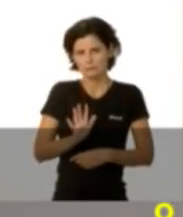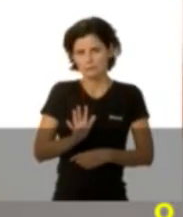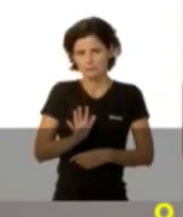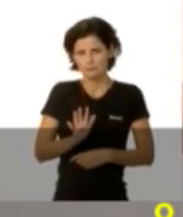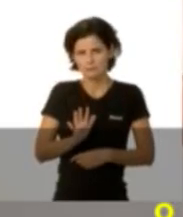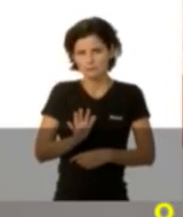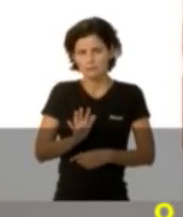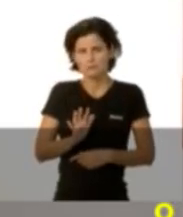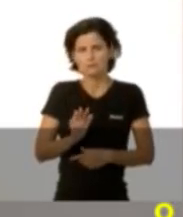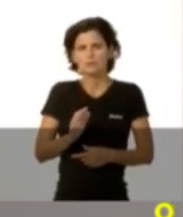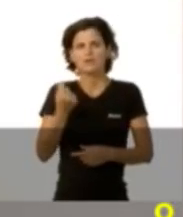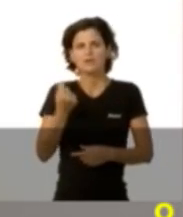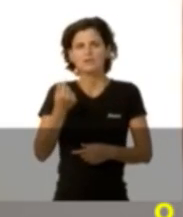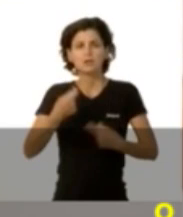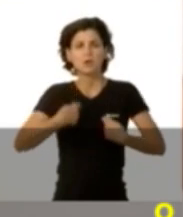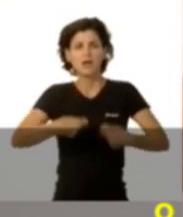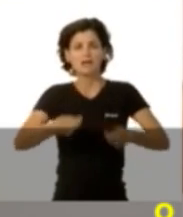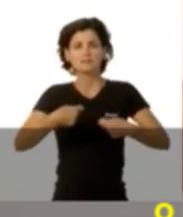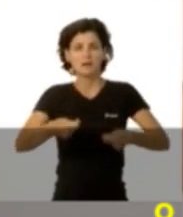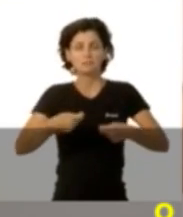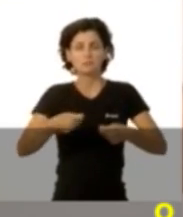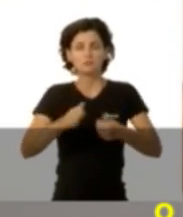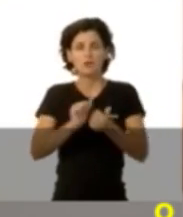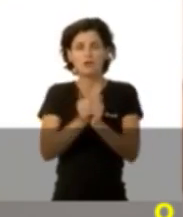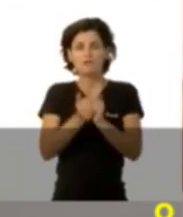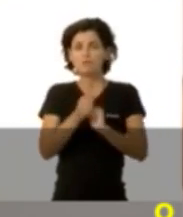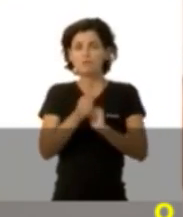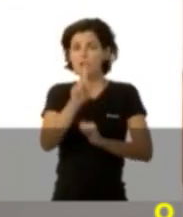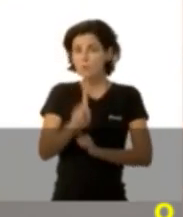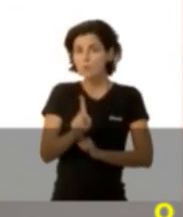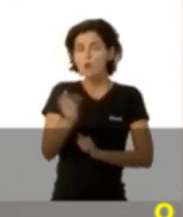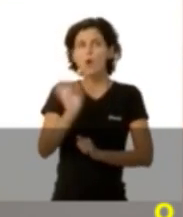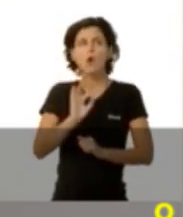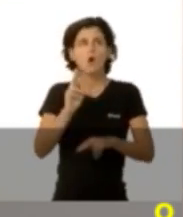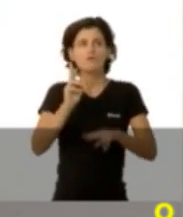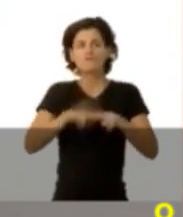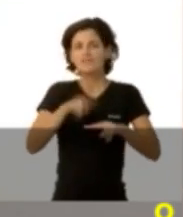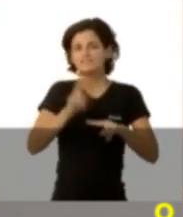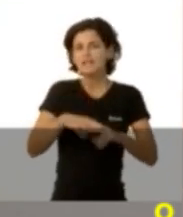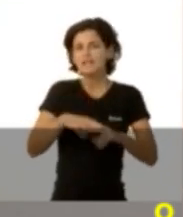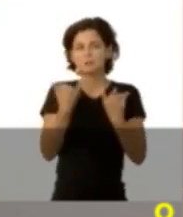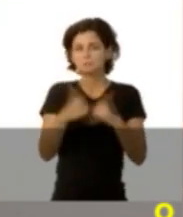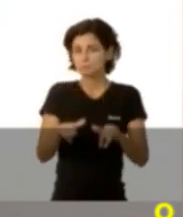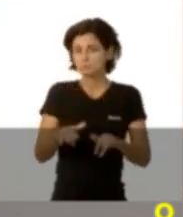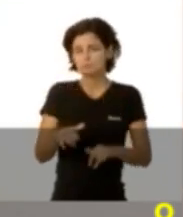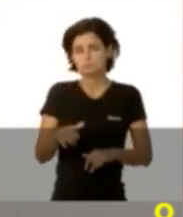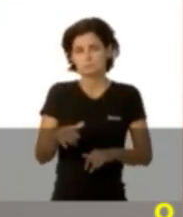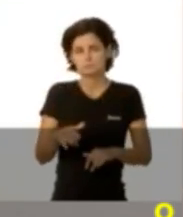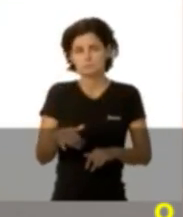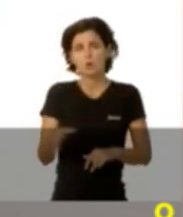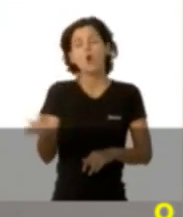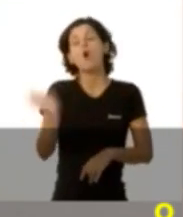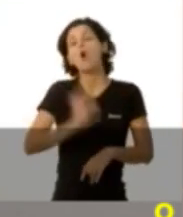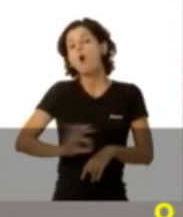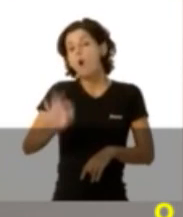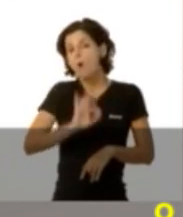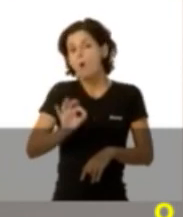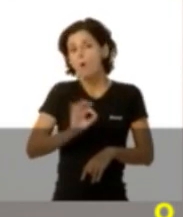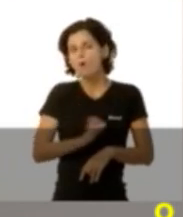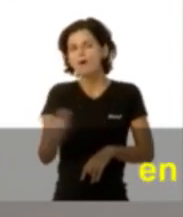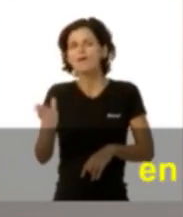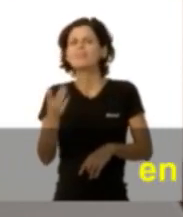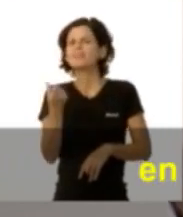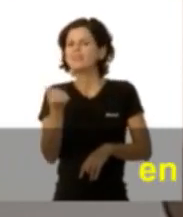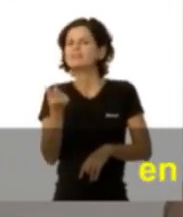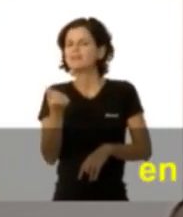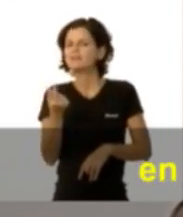Ens gastem els diners en la Fórmula 1 i el Sarau? O ens gastem els diners, més bé, invertim els